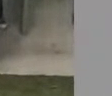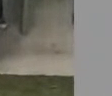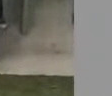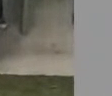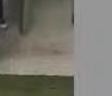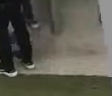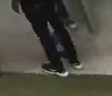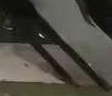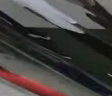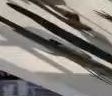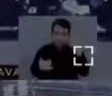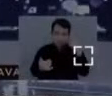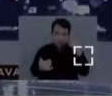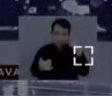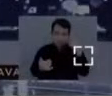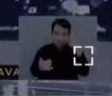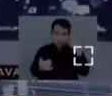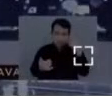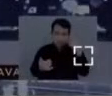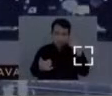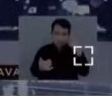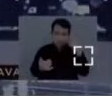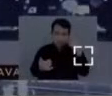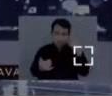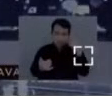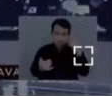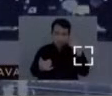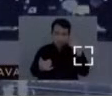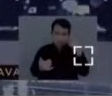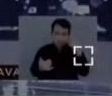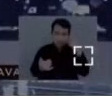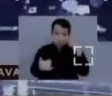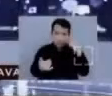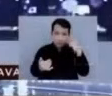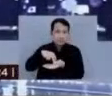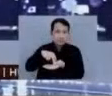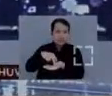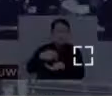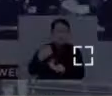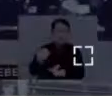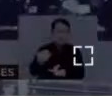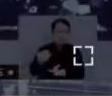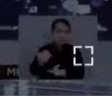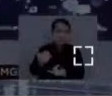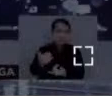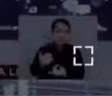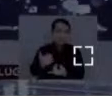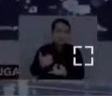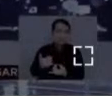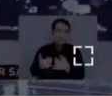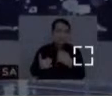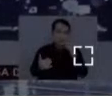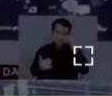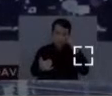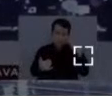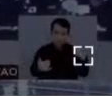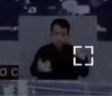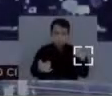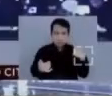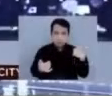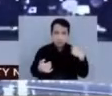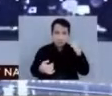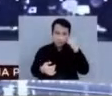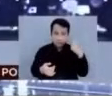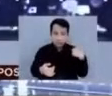may balita tayo dyan. Okay? Pakinggan natin tong balita. Inaresto na sa Timor-Leste si dating Congressman